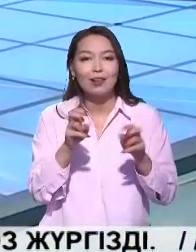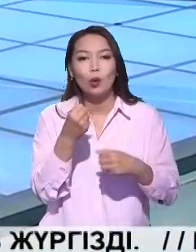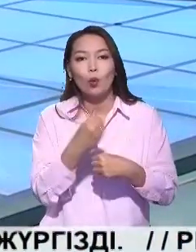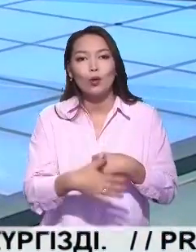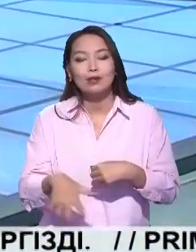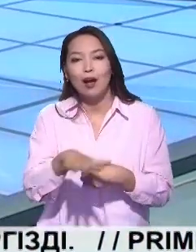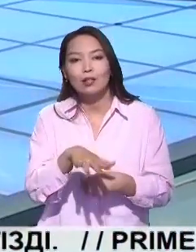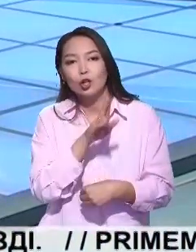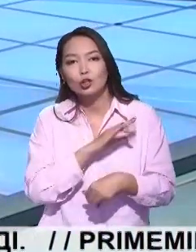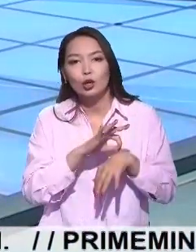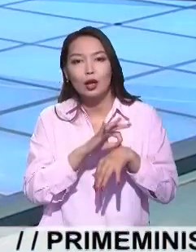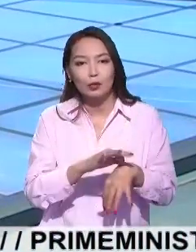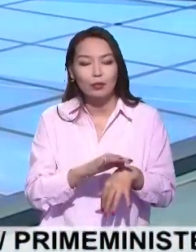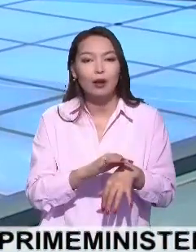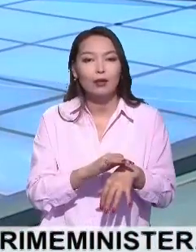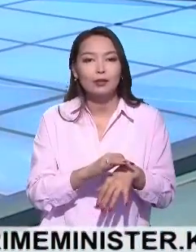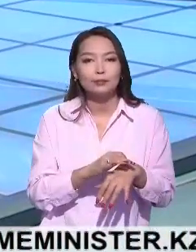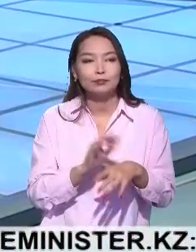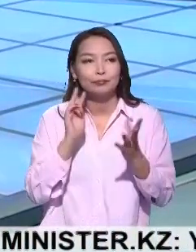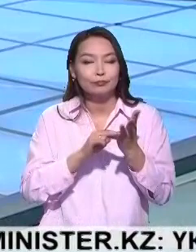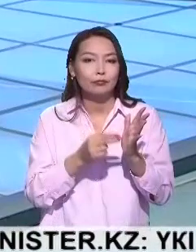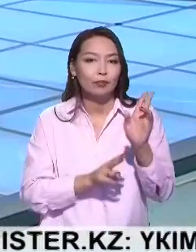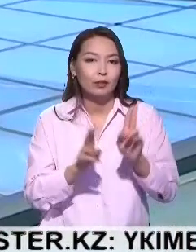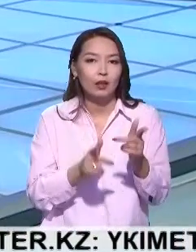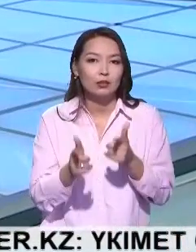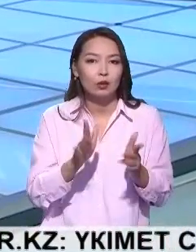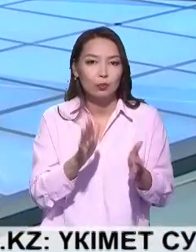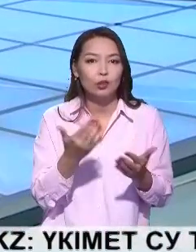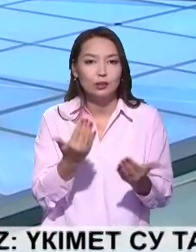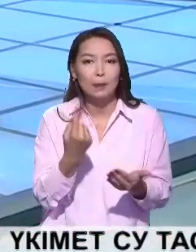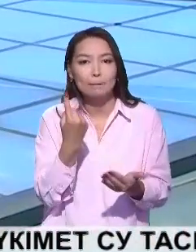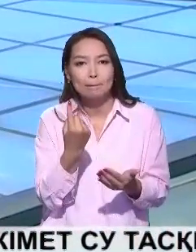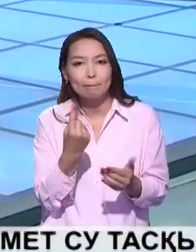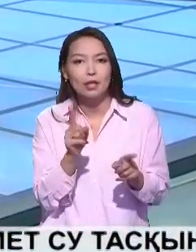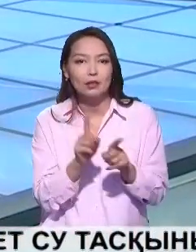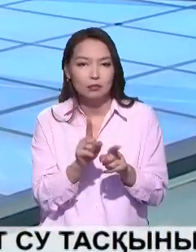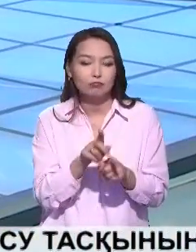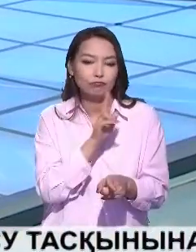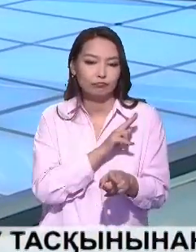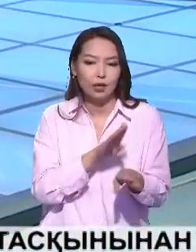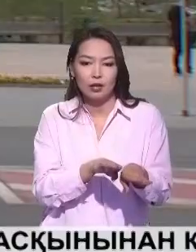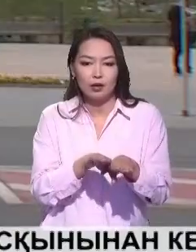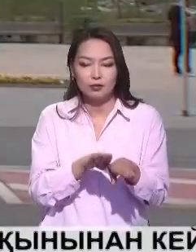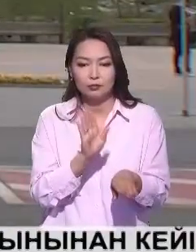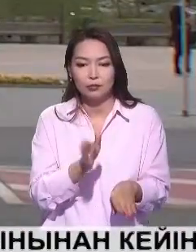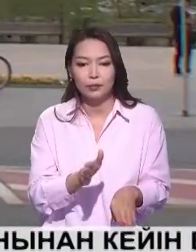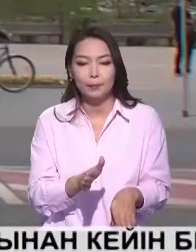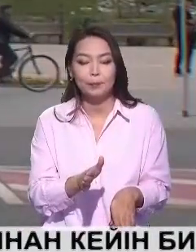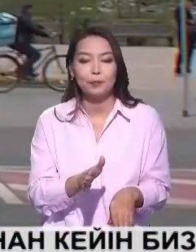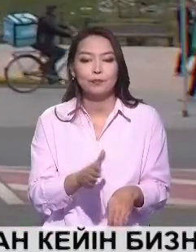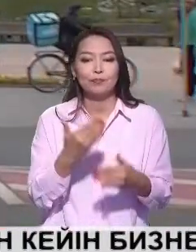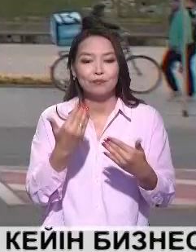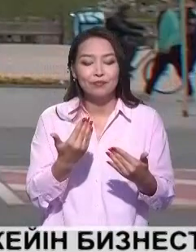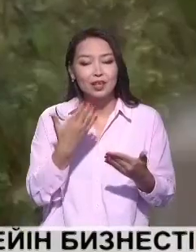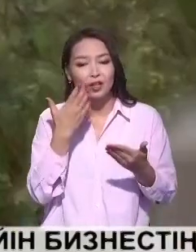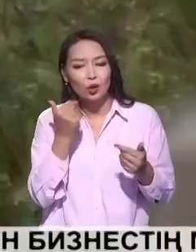орталықтардың қызметін жүзеге асыру қағидалары әзірленді. Бұдан былай олар бір типті жұмыс атқарады. Үйлену оңай, үй